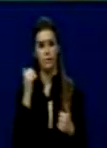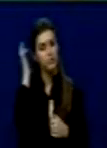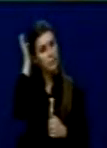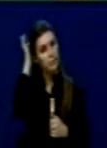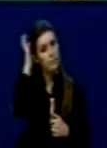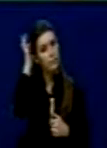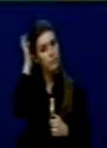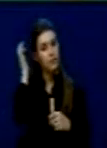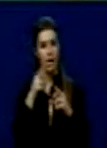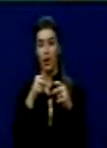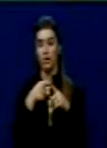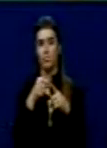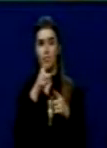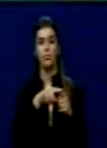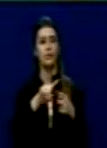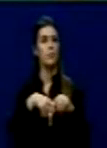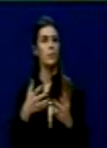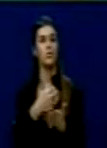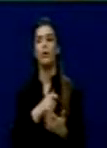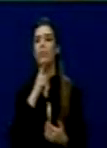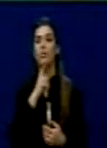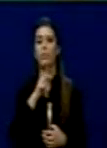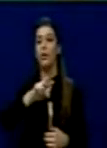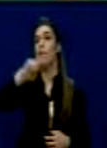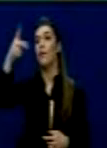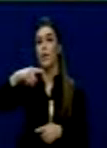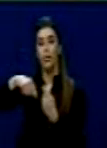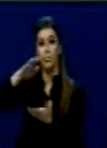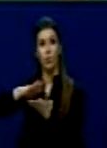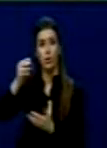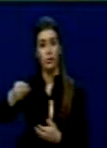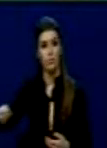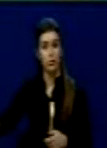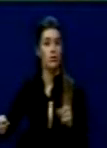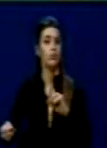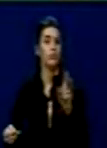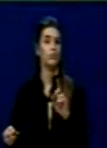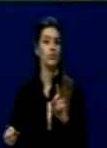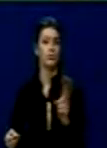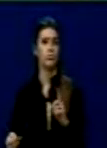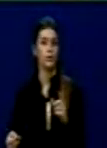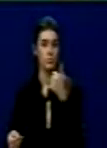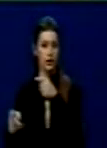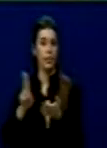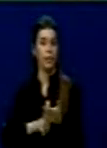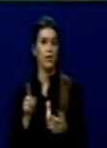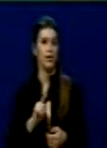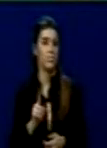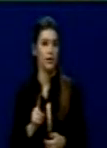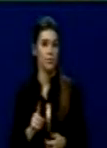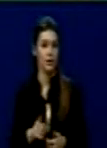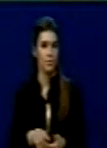Po AKP-ja nuk do t'i merr fondet që janë gjeneruar tazën prej privatizimit të amortizatorëve dhe t'ja jep këtë fabrikës tubave, sepse nuk e ka këtë drejt. Apo